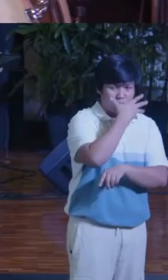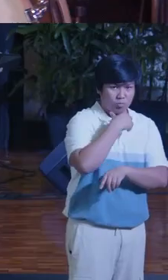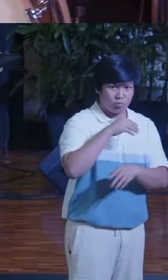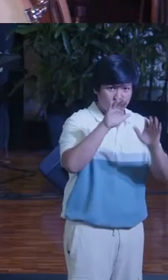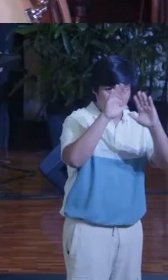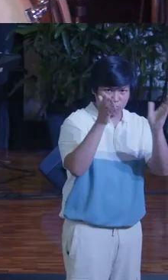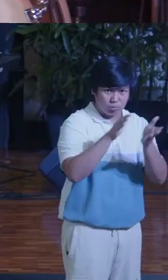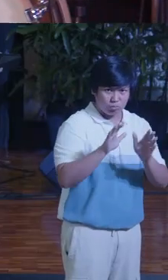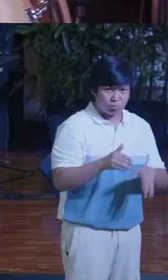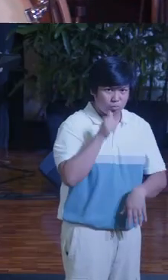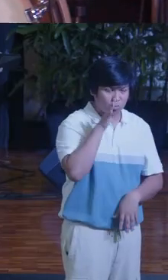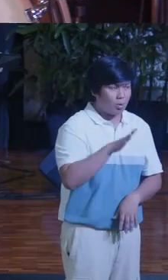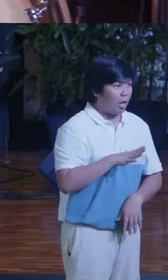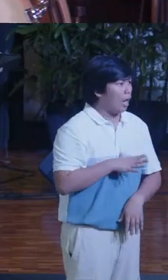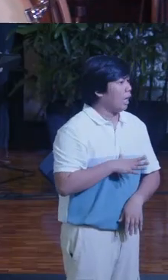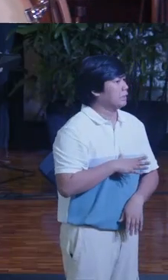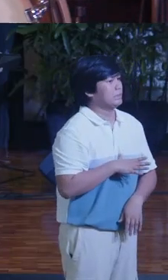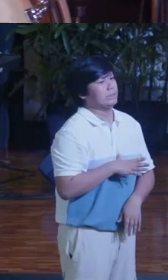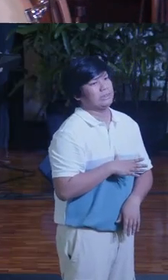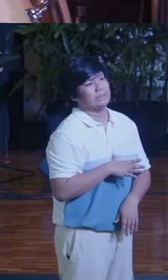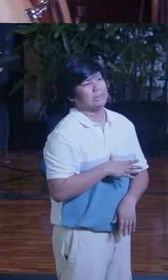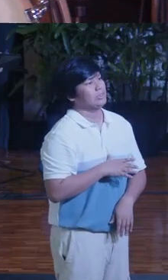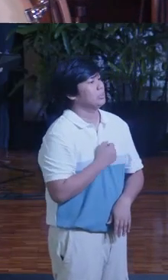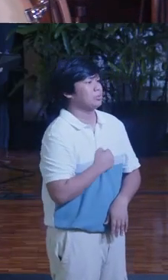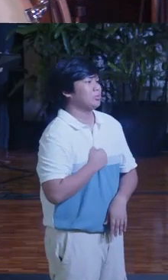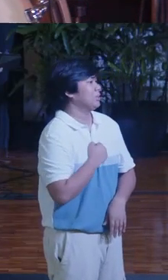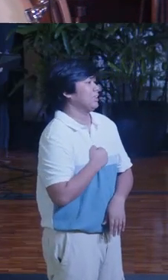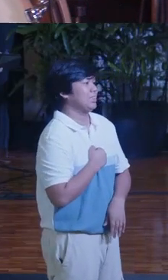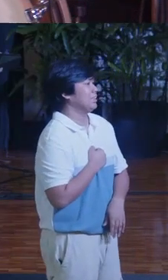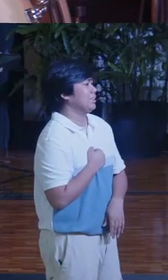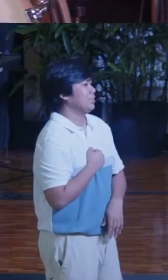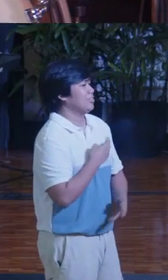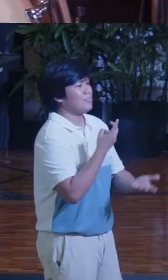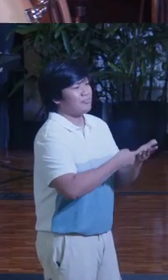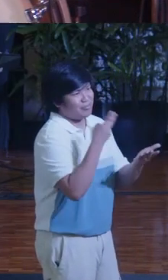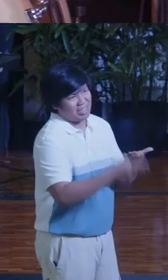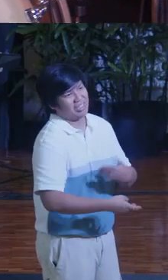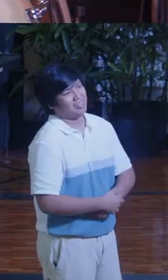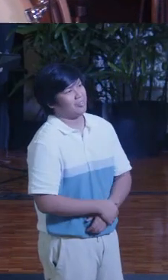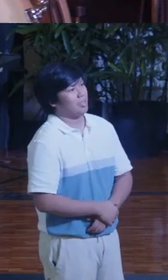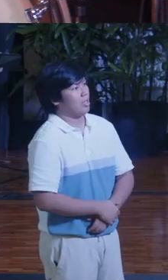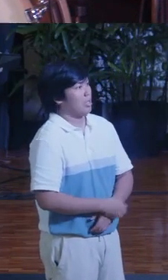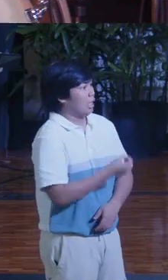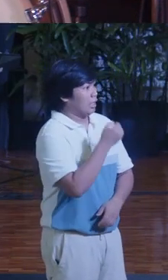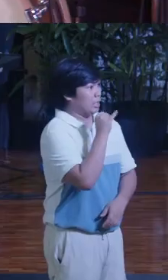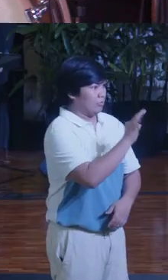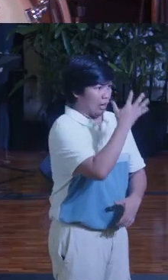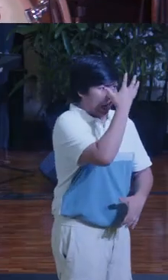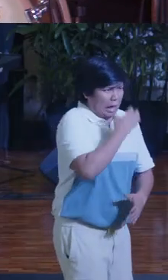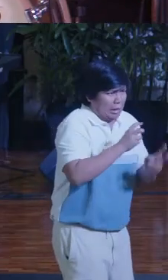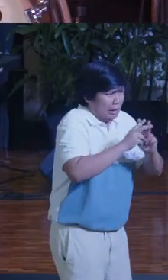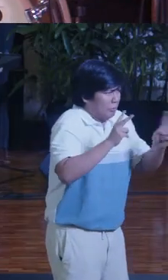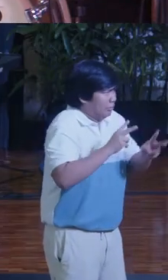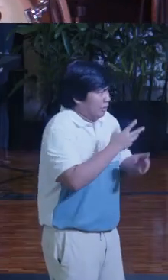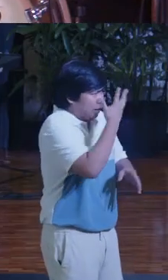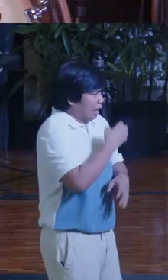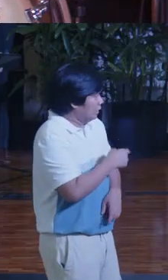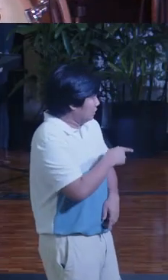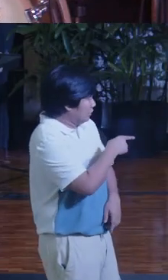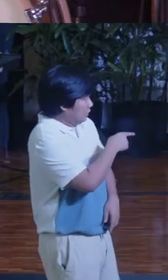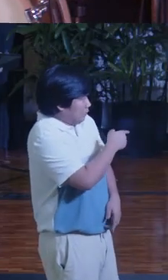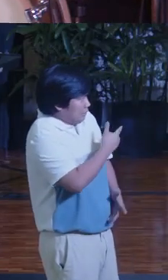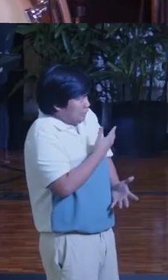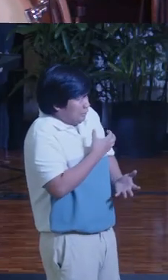Panginoon, ikaw ay magalit at mapuot sa inyong kapwa, ikaw ay pumatay na. Kung ganon ang standard ng